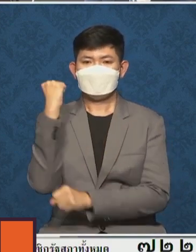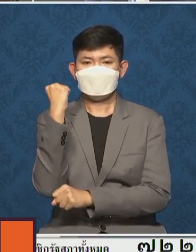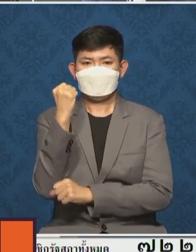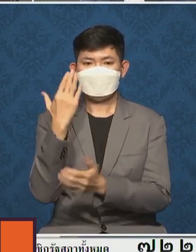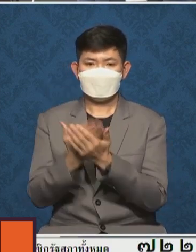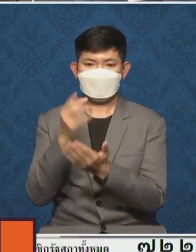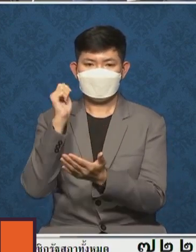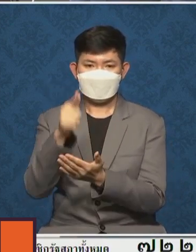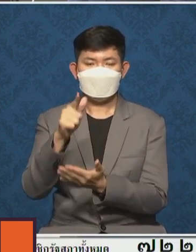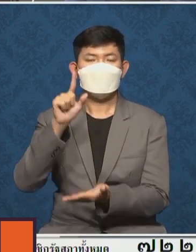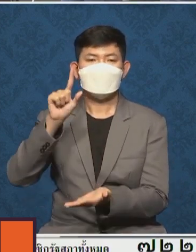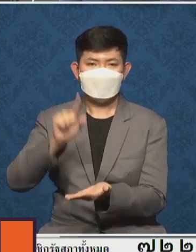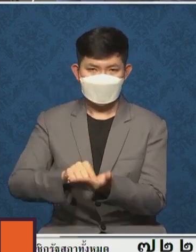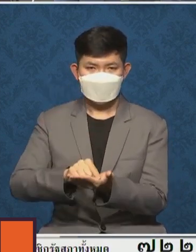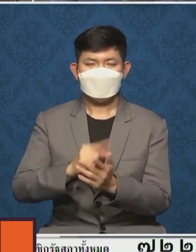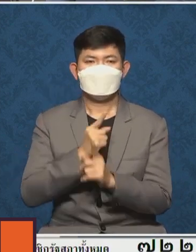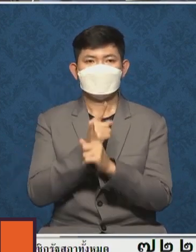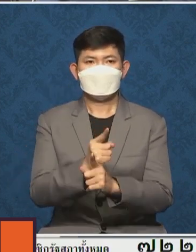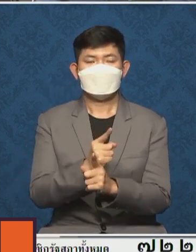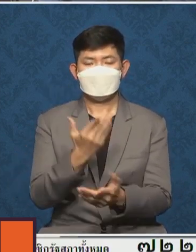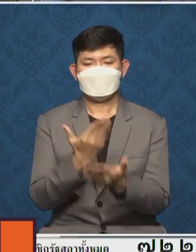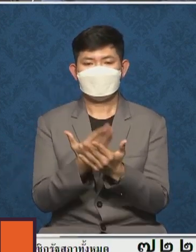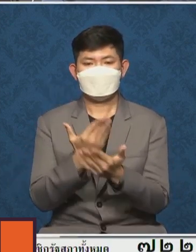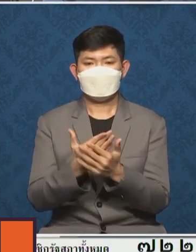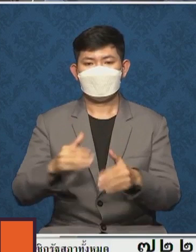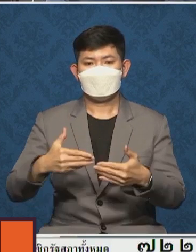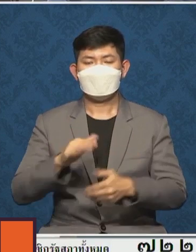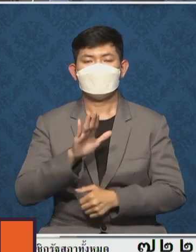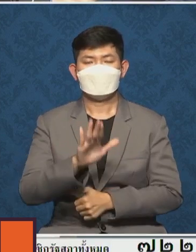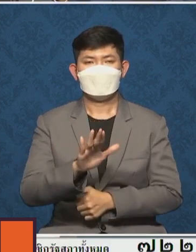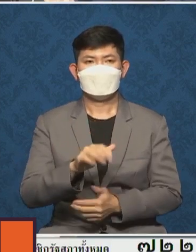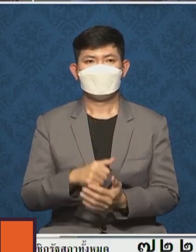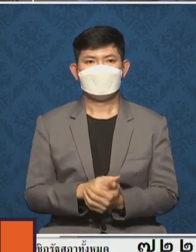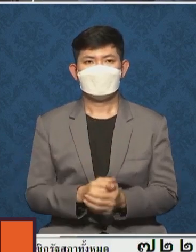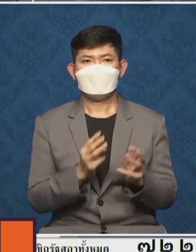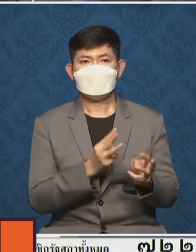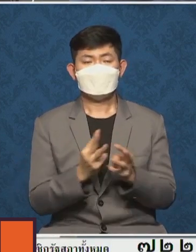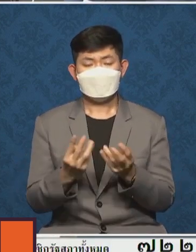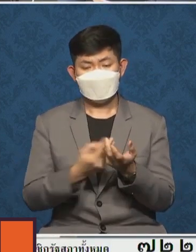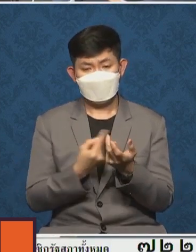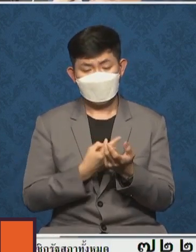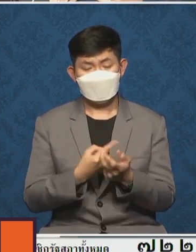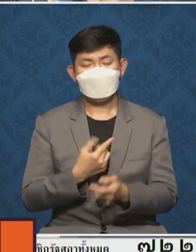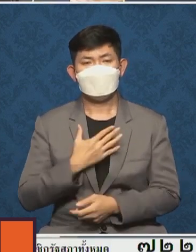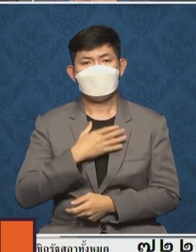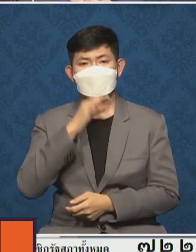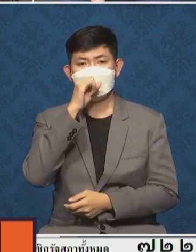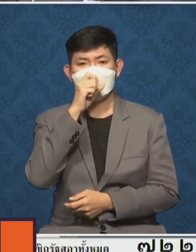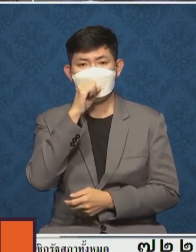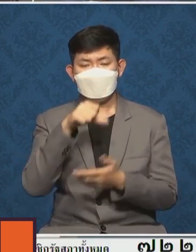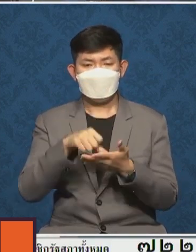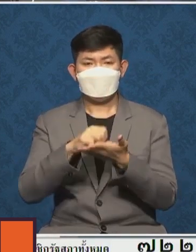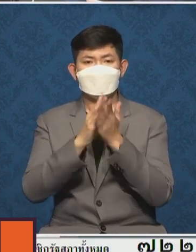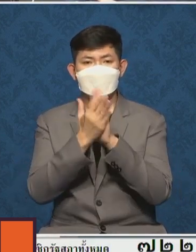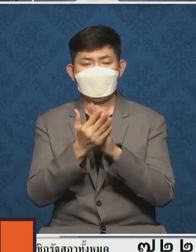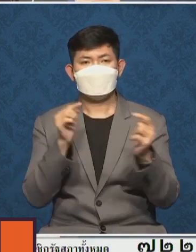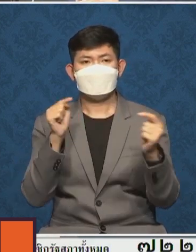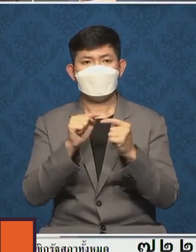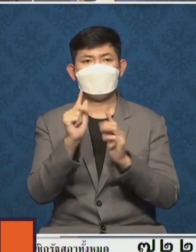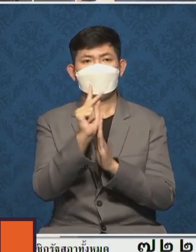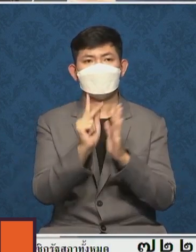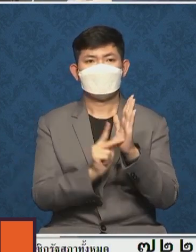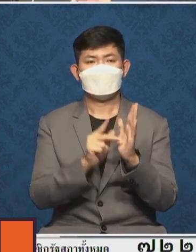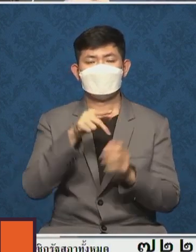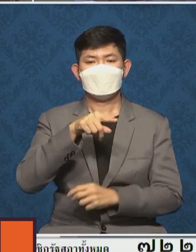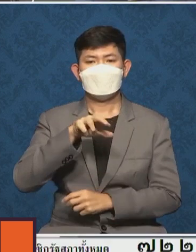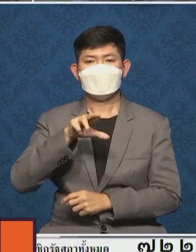ายถูกให้ได้สัดส่วนตามฐานะของเขาจากสูตรในขั้นต้นครับผมลองเอามาประยุกต์ใช้กับพระราชบัญญัติ